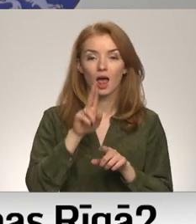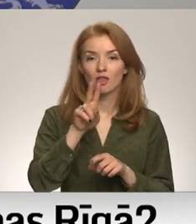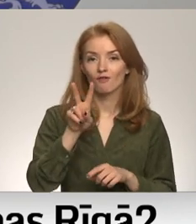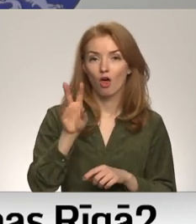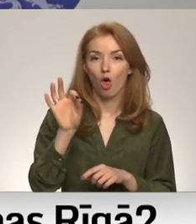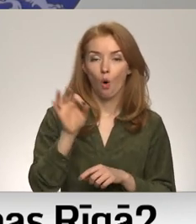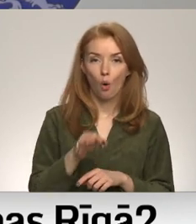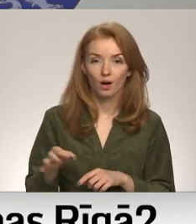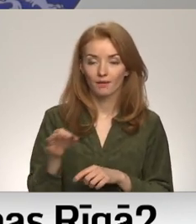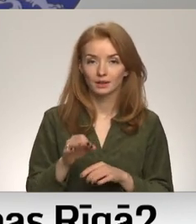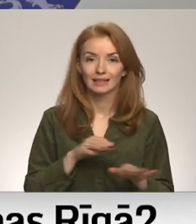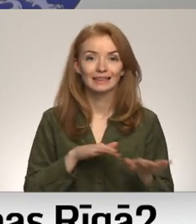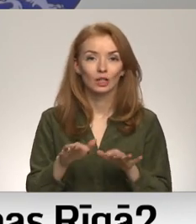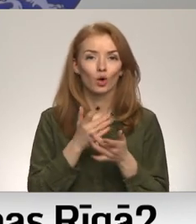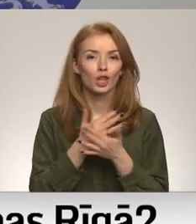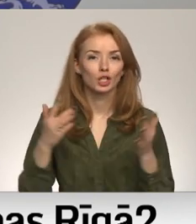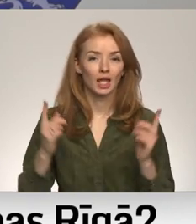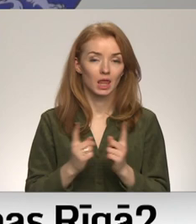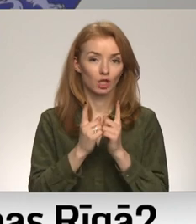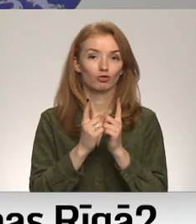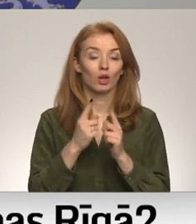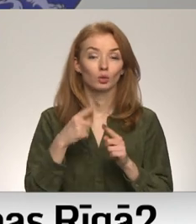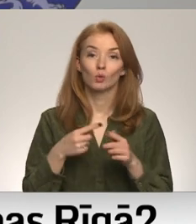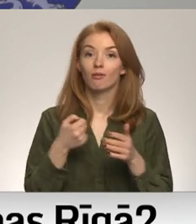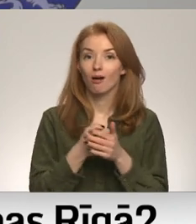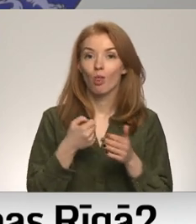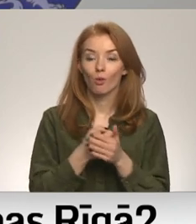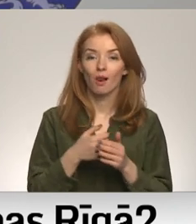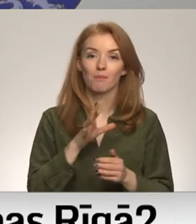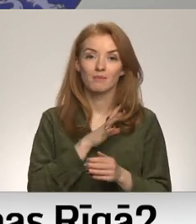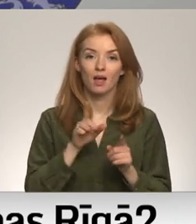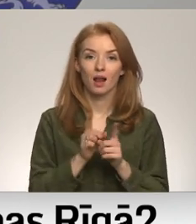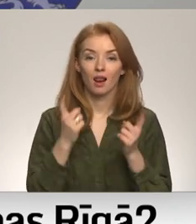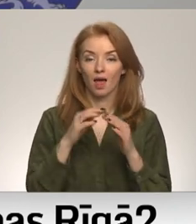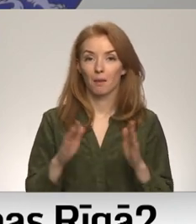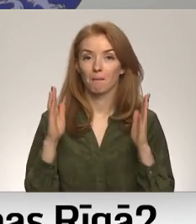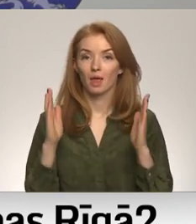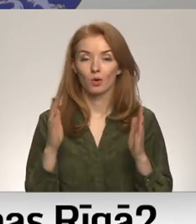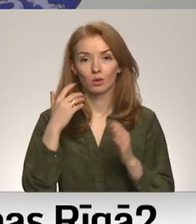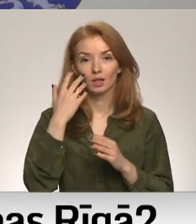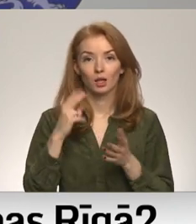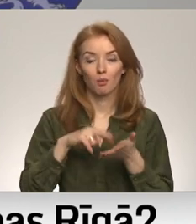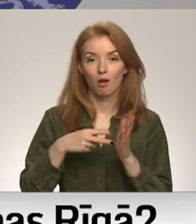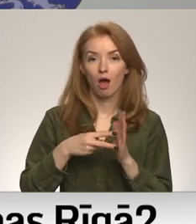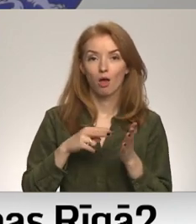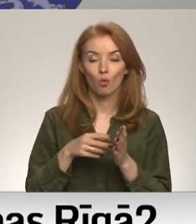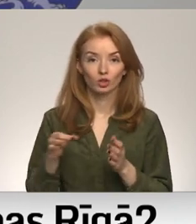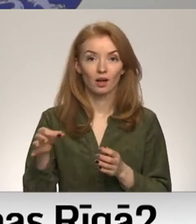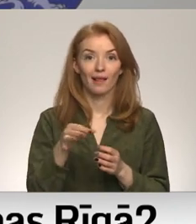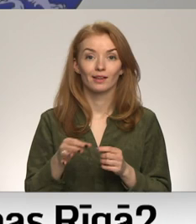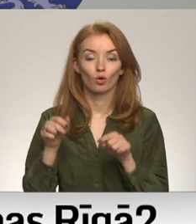sektors organizējusi dažādas tikšanās reizes tur, un galu galā bija arī laika periods, kad plānošanas reģiona